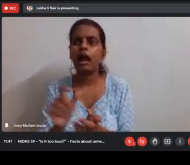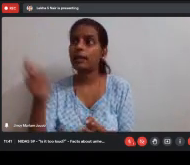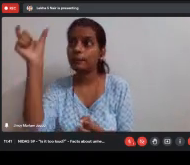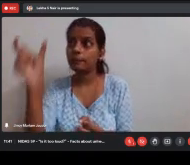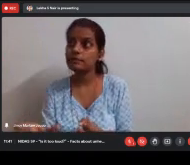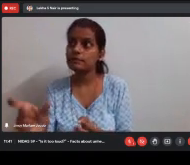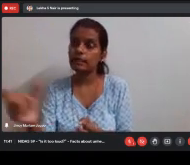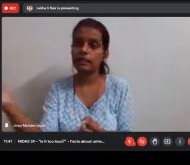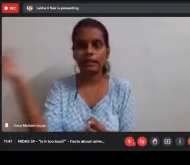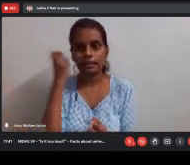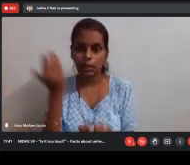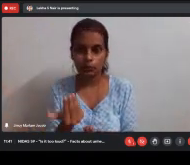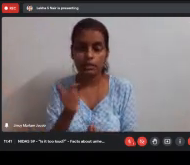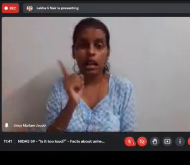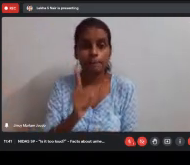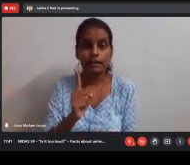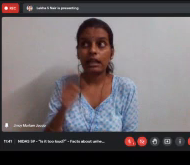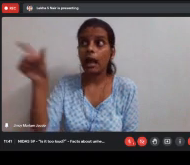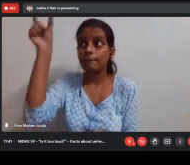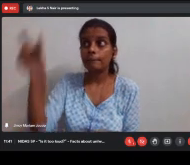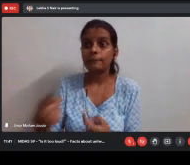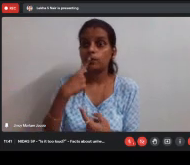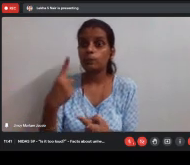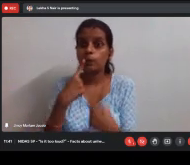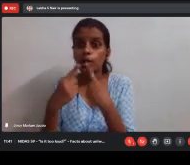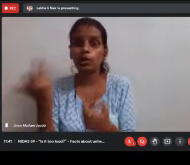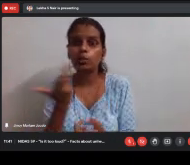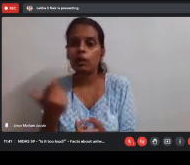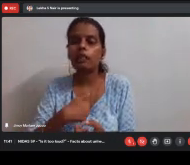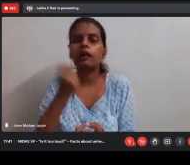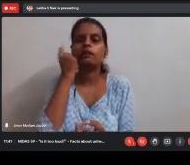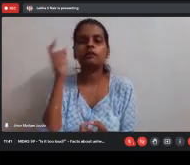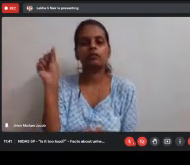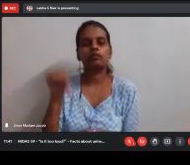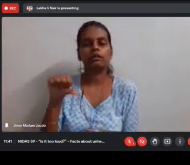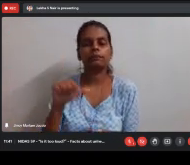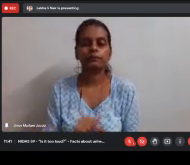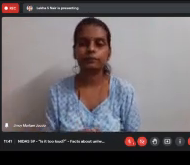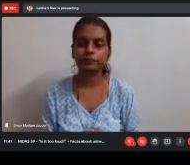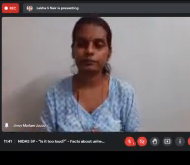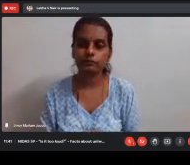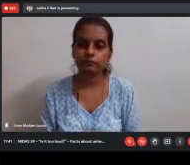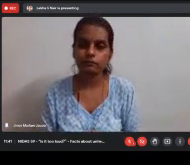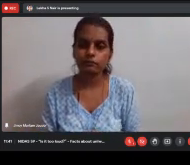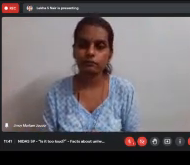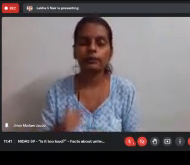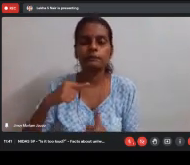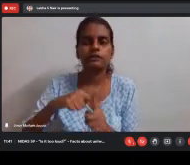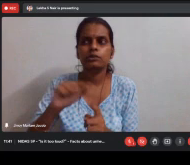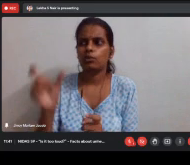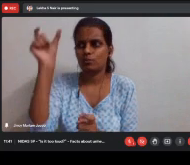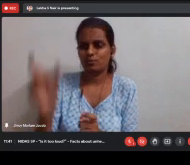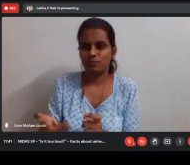വ്യക്തി വേറെ ആരെങ്കിലും സംസാരിക്കുന്നതിന് കൂടുതൽ ഒച്ച ഉണ്ടെങ്കിൽ മാത്രമേ നമുക്കത് കേൾക്കാനായിട്ട് സാധിക്കുന്നുള്ളൂ. പിന്നെ